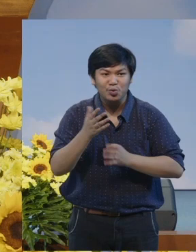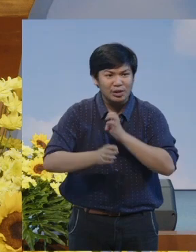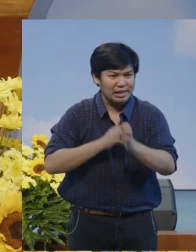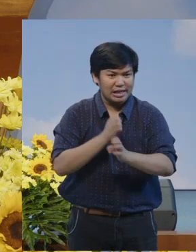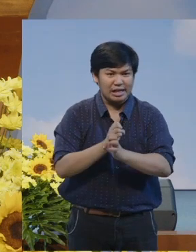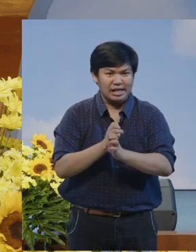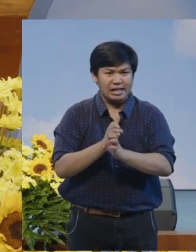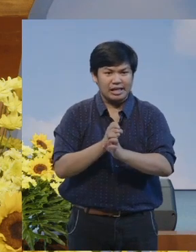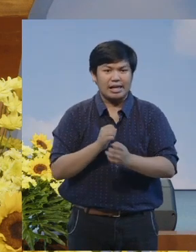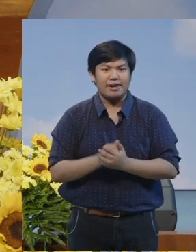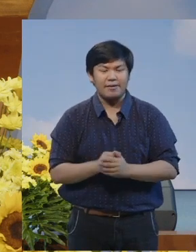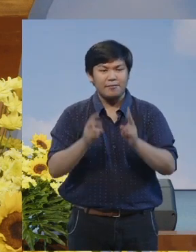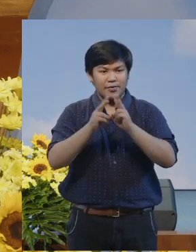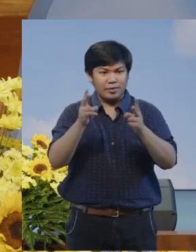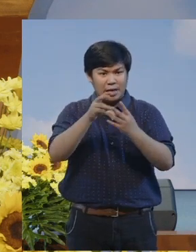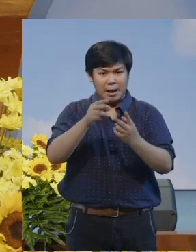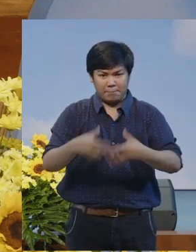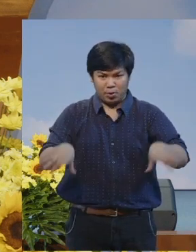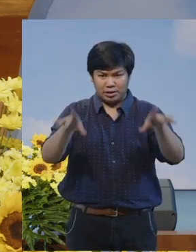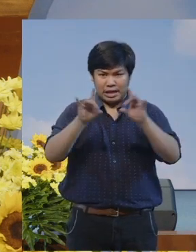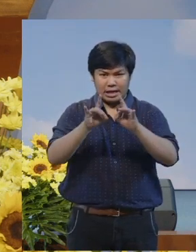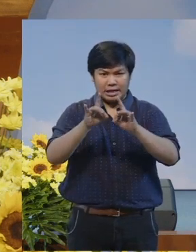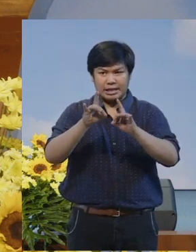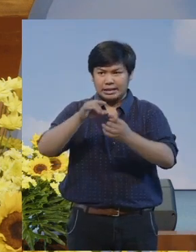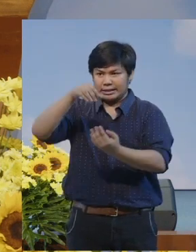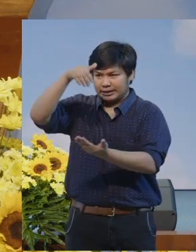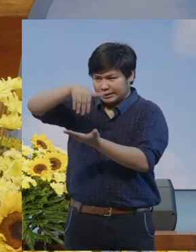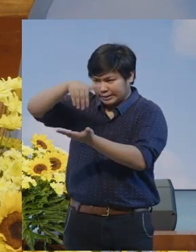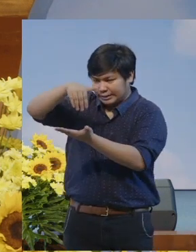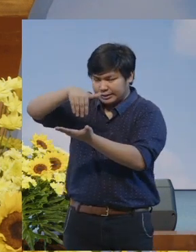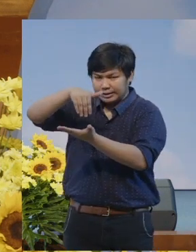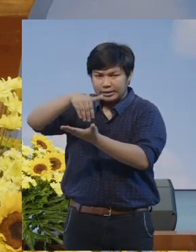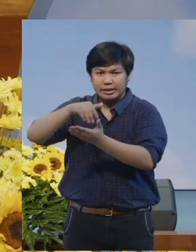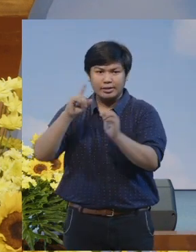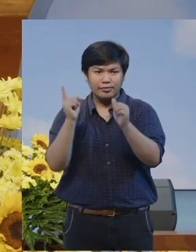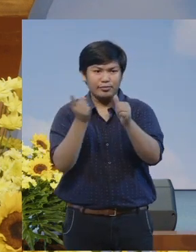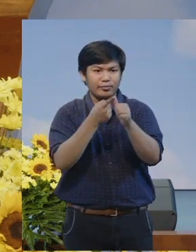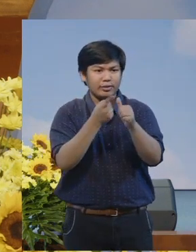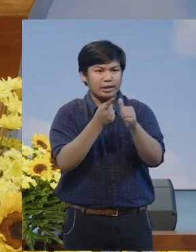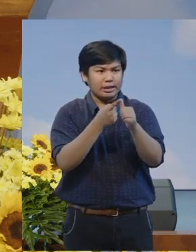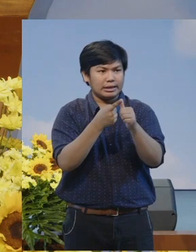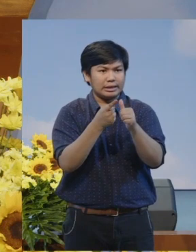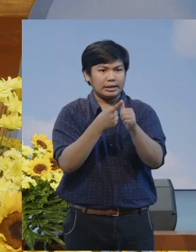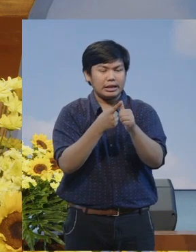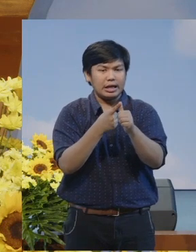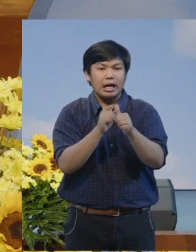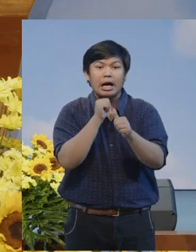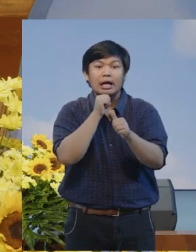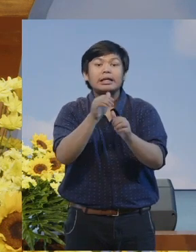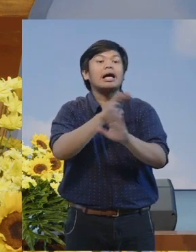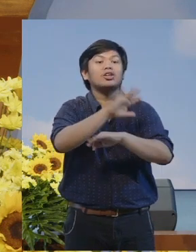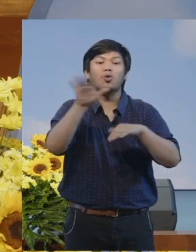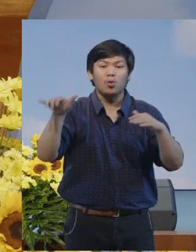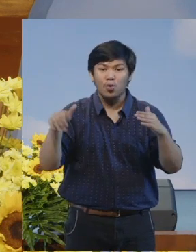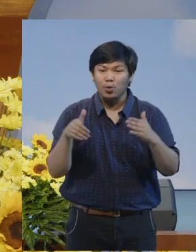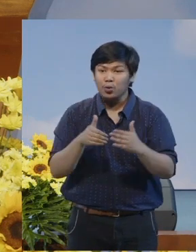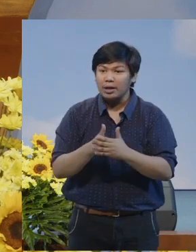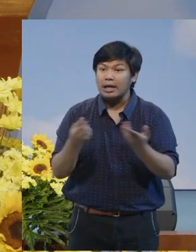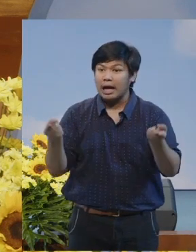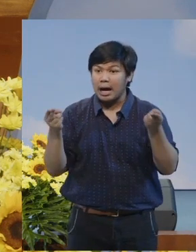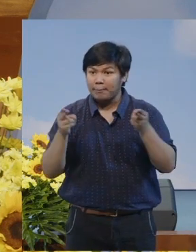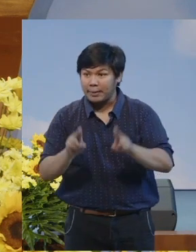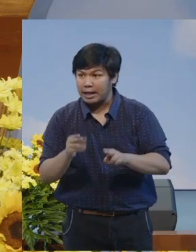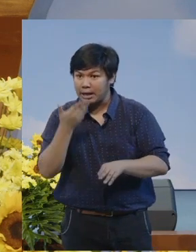Merong isang importanteng katotohanan na kailangan natin sabihin. Hindi po lang ang lahat ng masasamang bagay